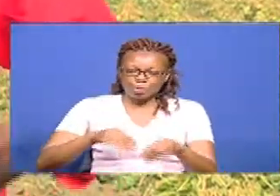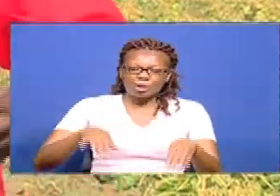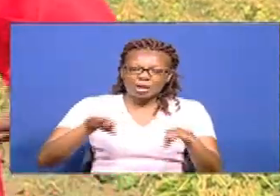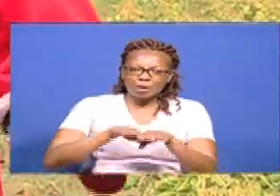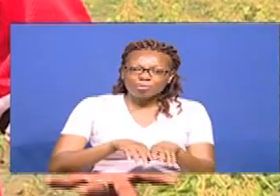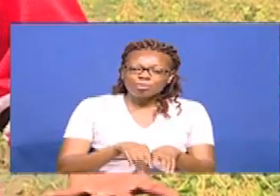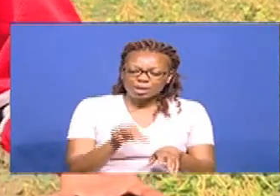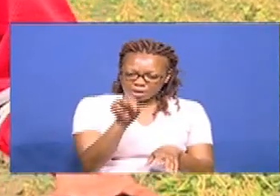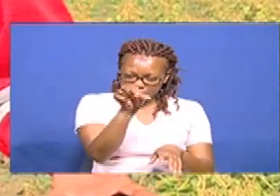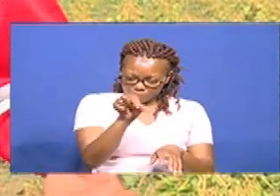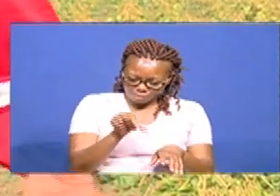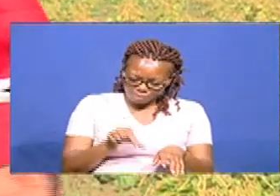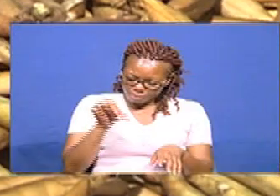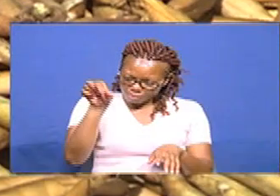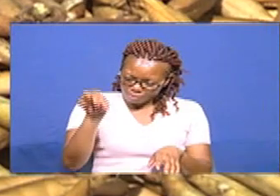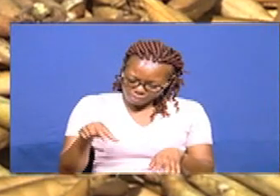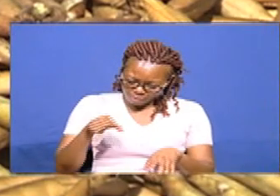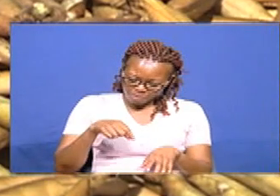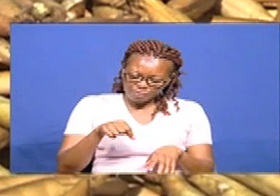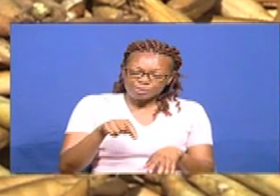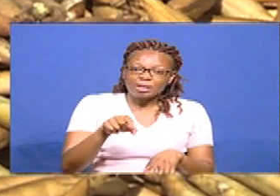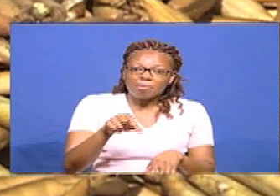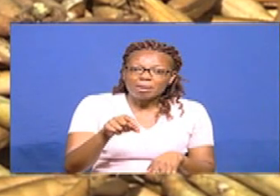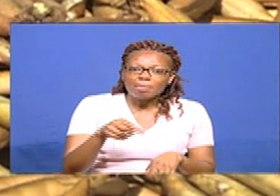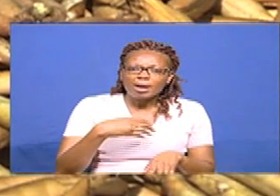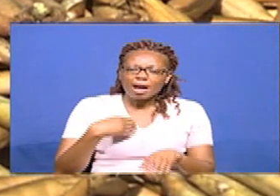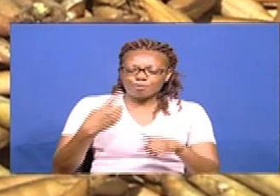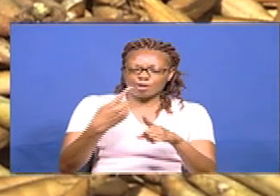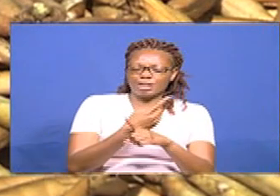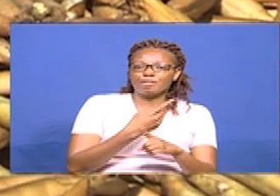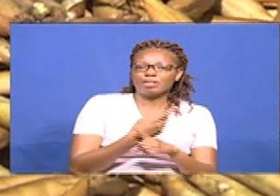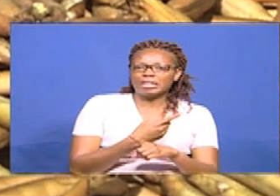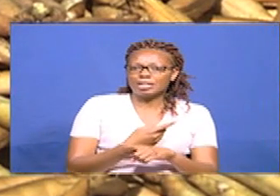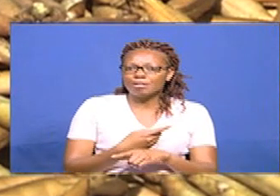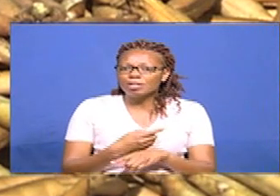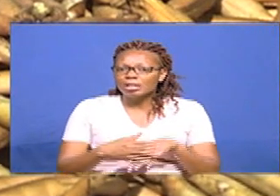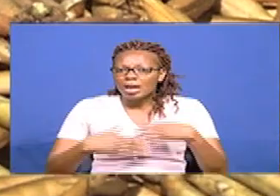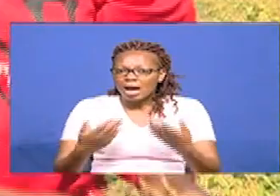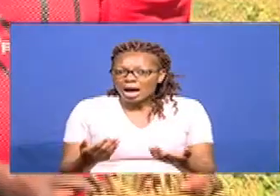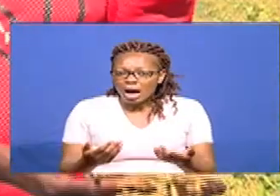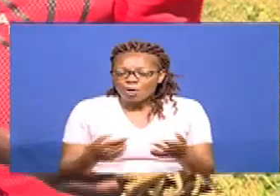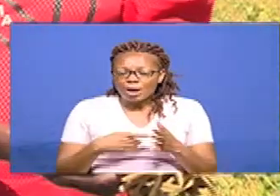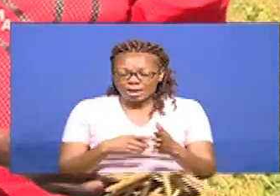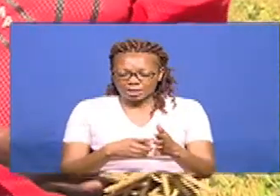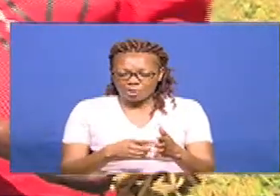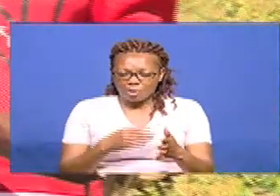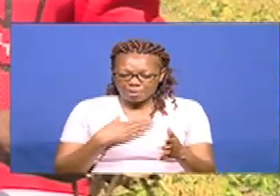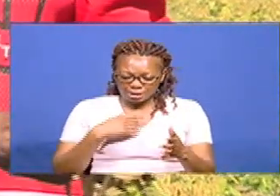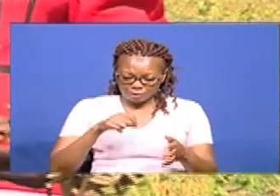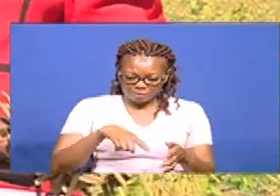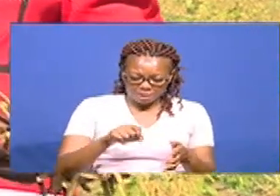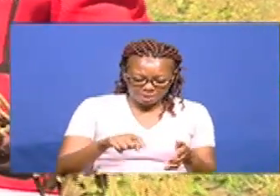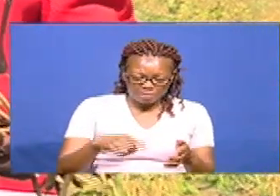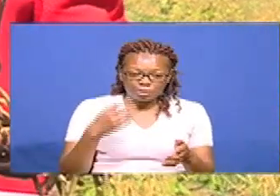ile nimepanda sasa hata iko na namba kama ni kama hii sasa unaona hii. Sasa hii ni 308.